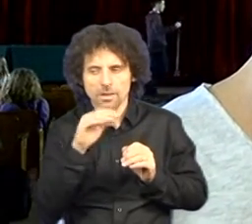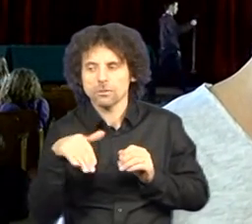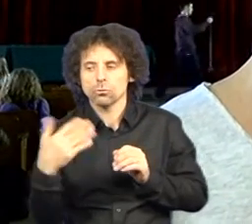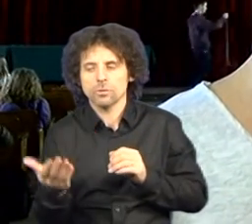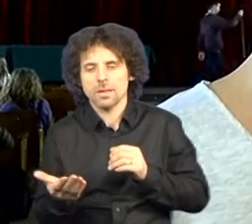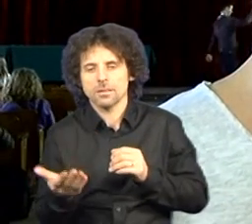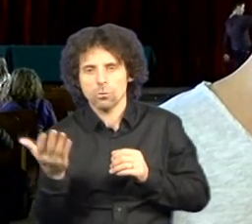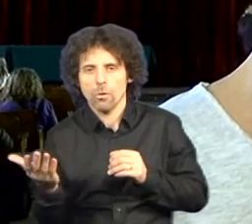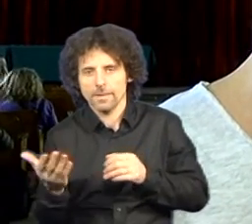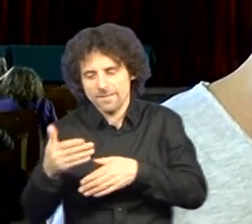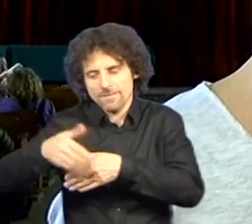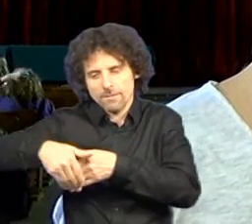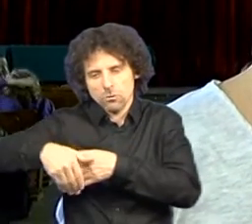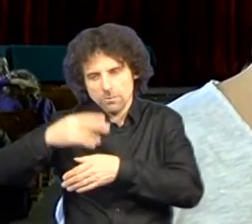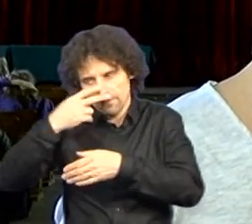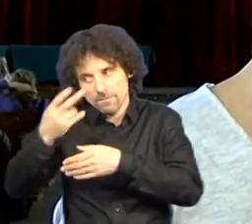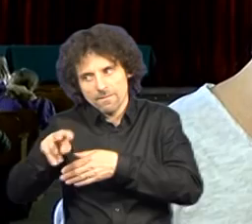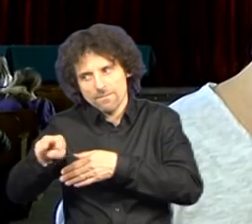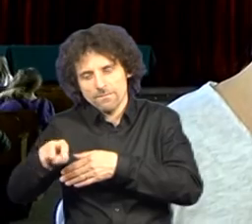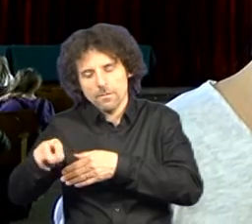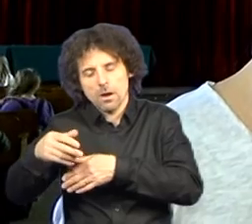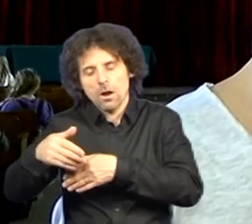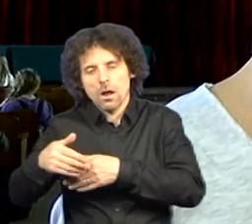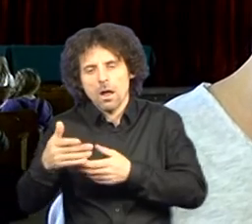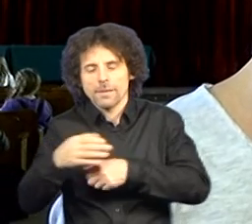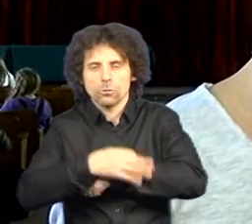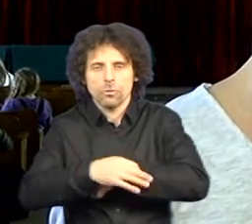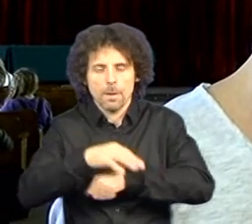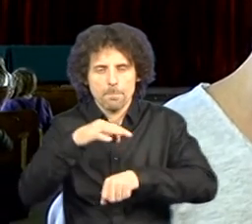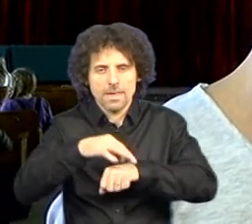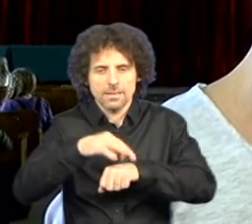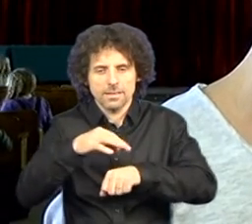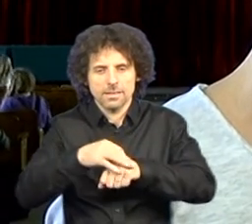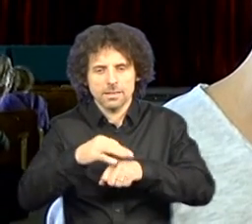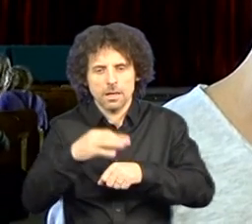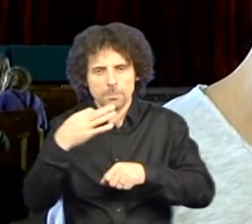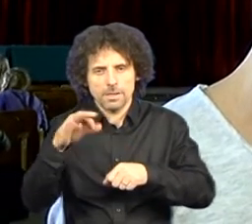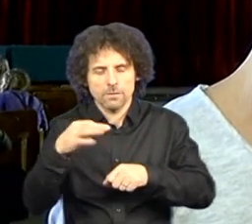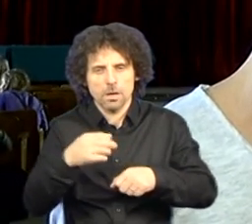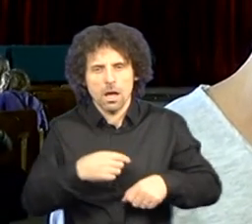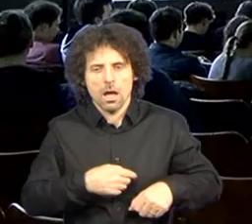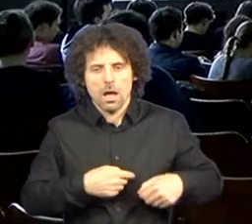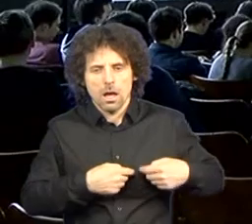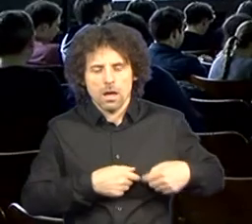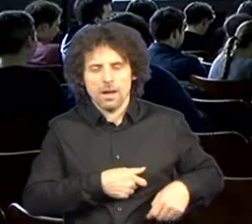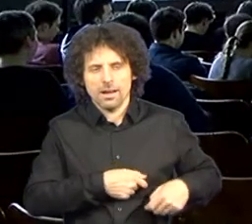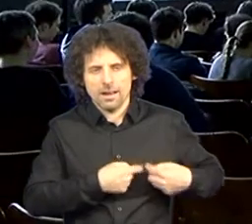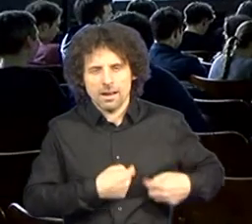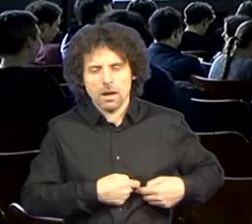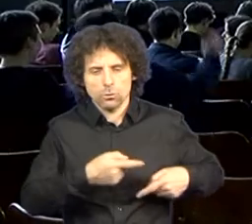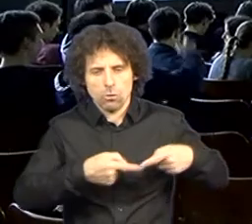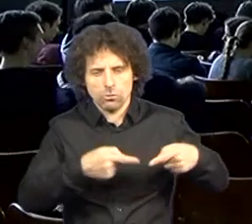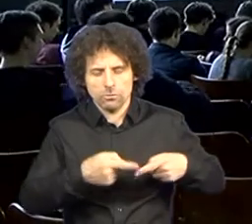drugiej strony, szczególnie, jeśli ktoś np. myśli o tym, żeby studiować medycynę i specjalizację z kardiohierokagii. Myślę, że taką